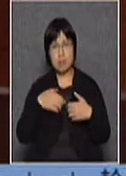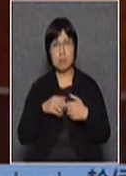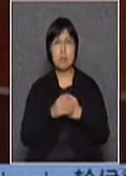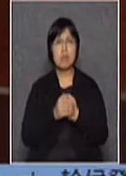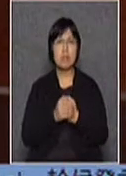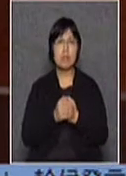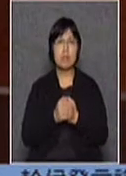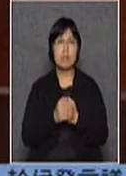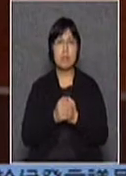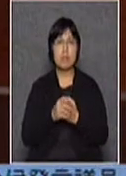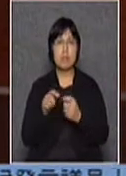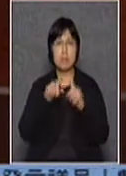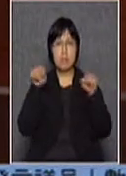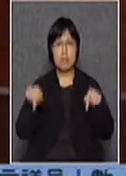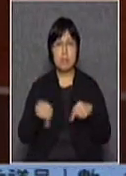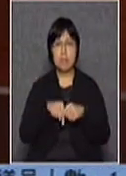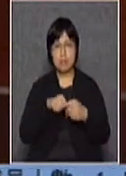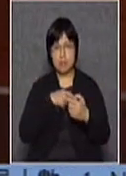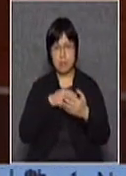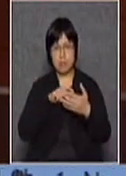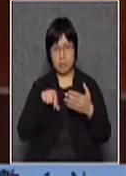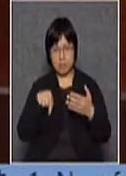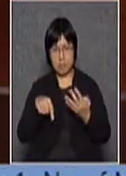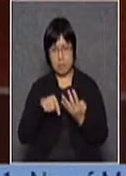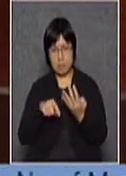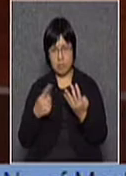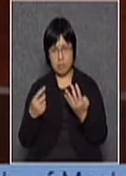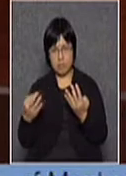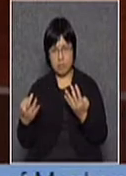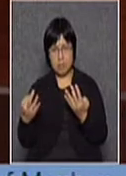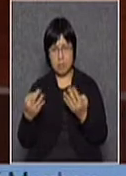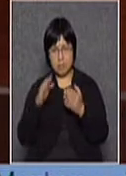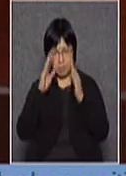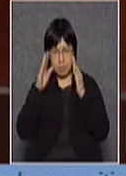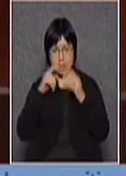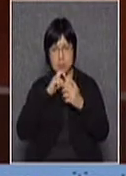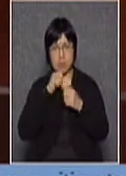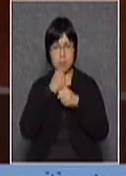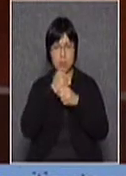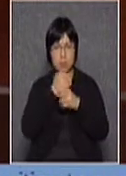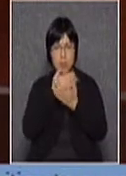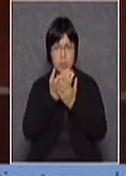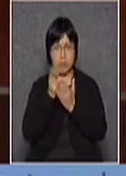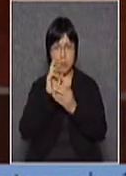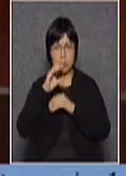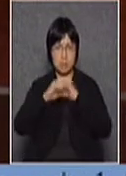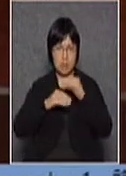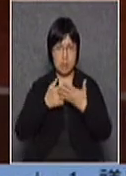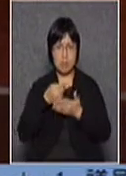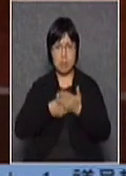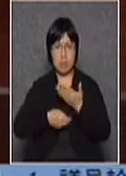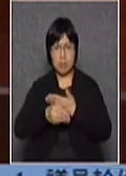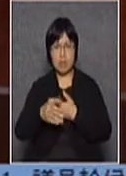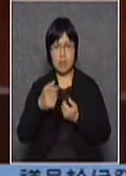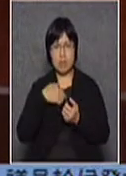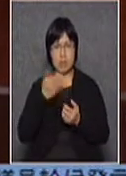在這個文件的第 4.13 段就說了，我們留意到若干行業例如建造、啊、零售、啊、飲食、啊、護理面